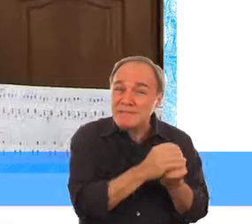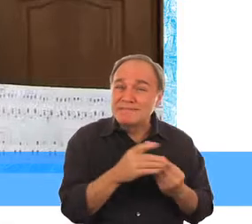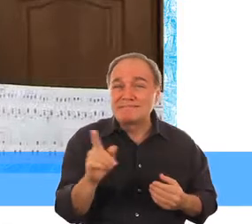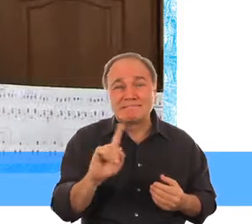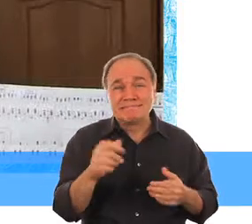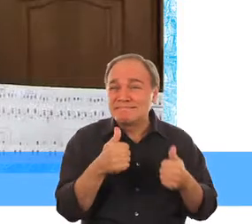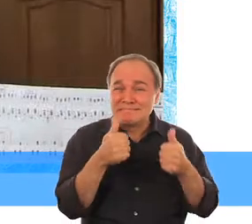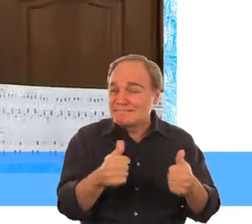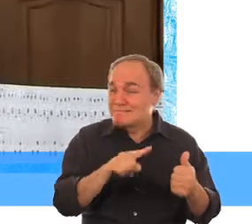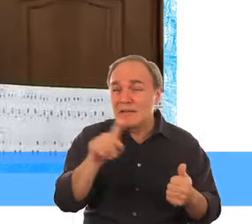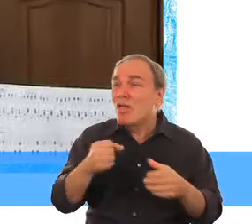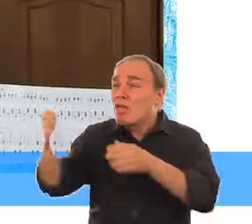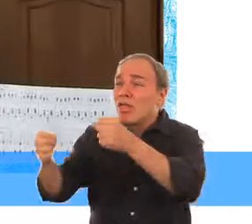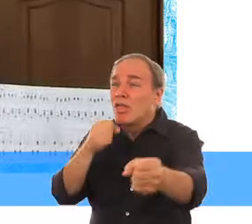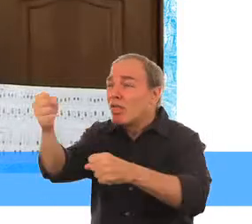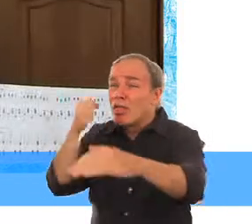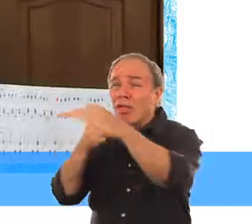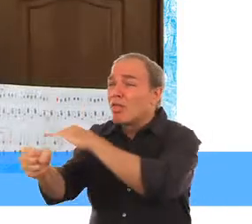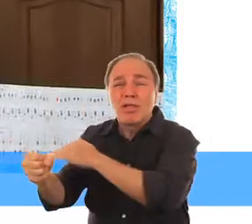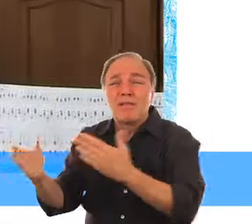peut remplacer une famille.